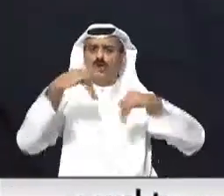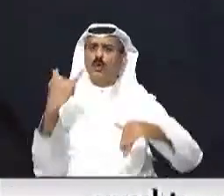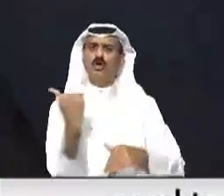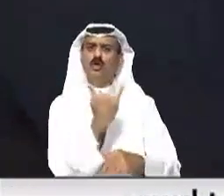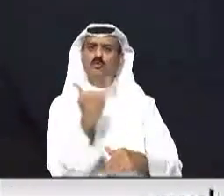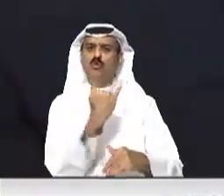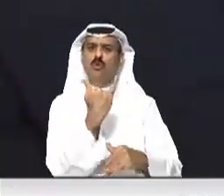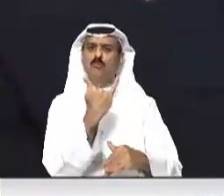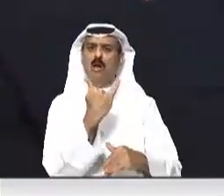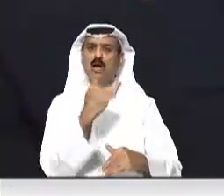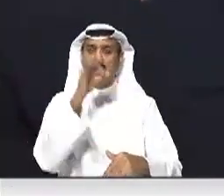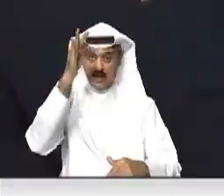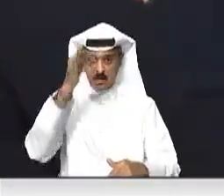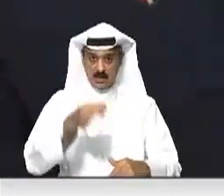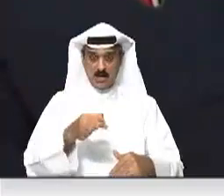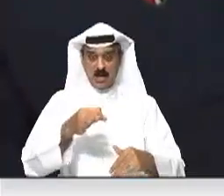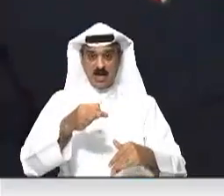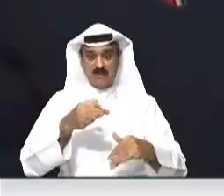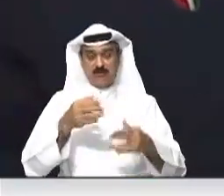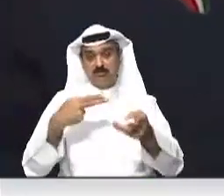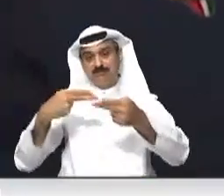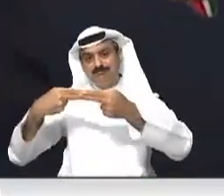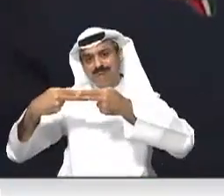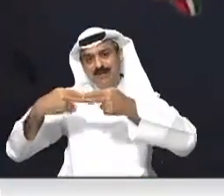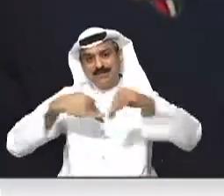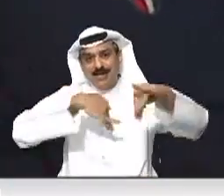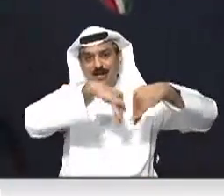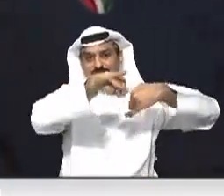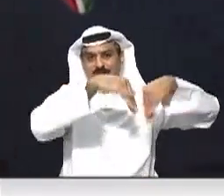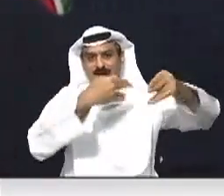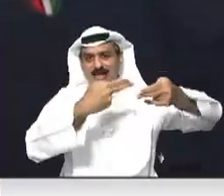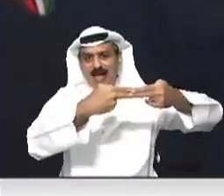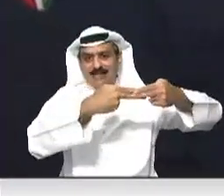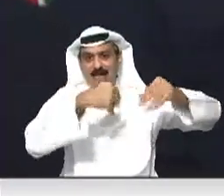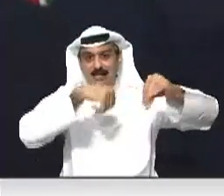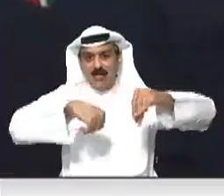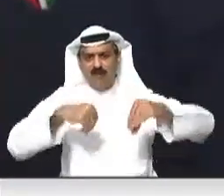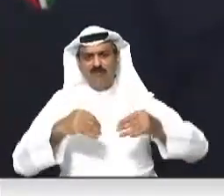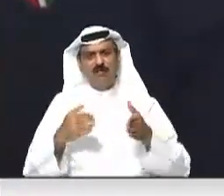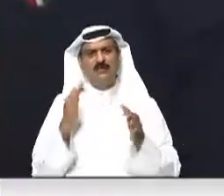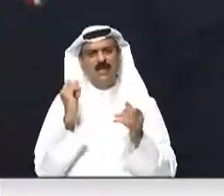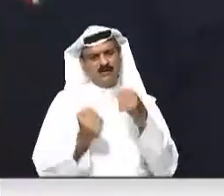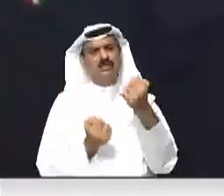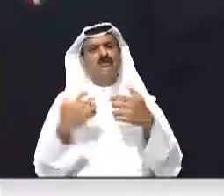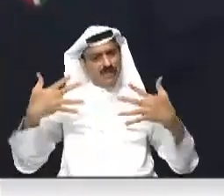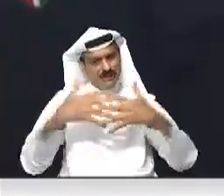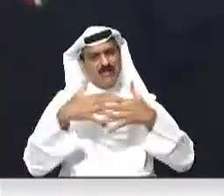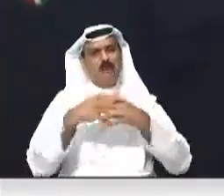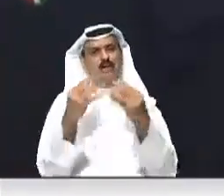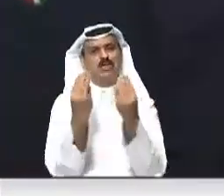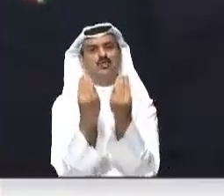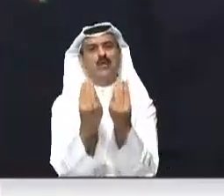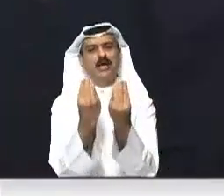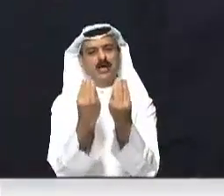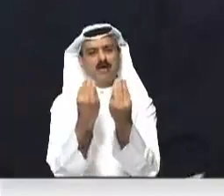انا عشان اشتغل في حاره فانا سكرت حاره وفتحت حاره واحده تسبب ببعض